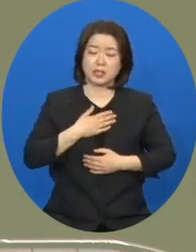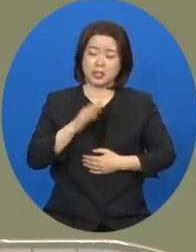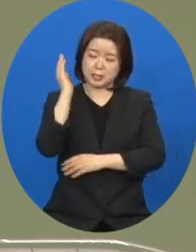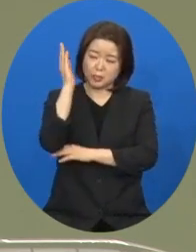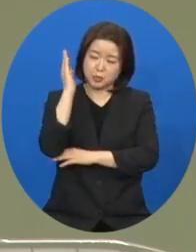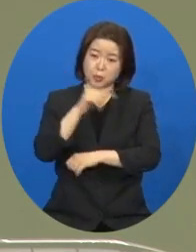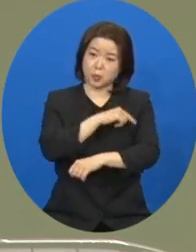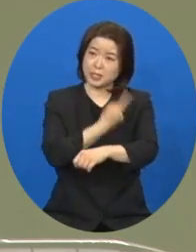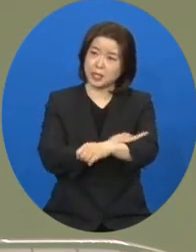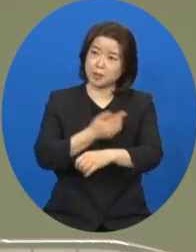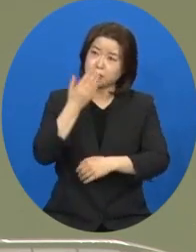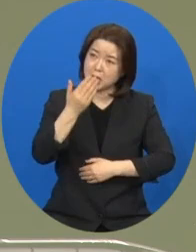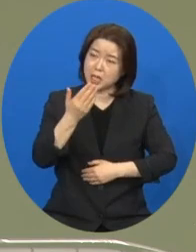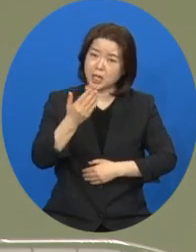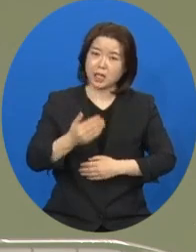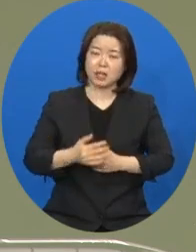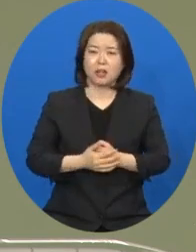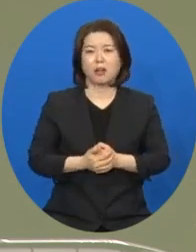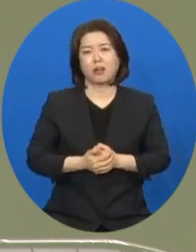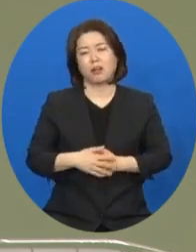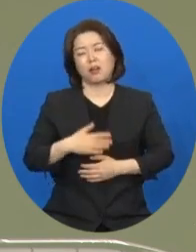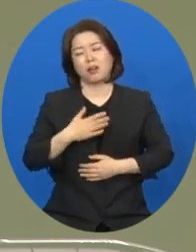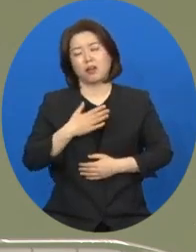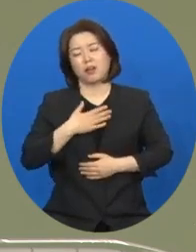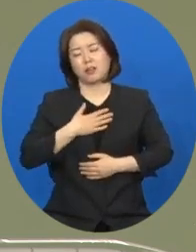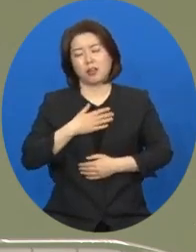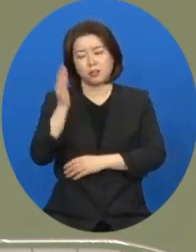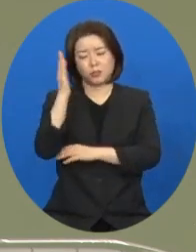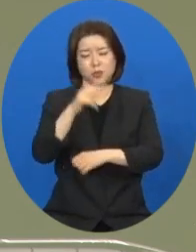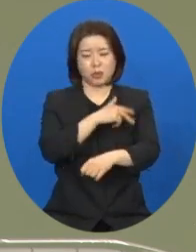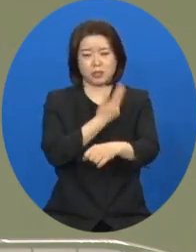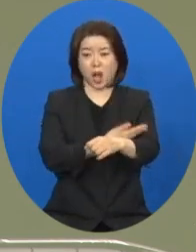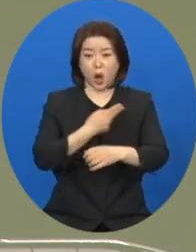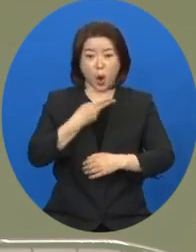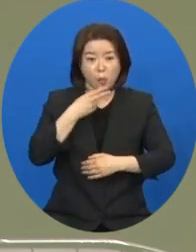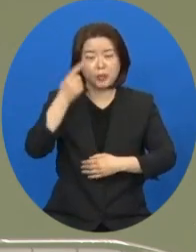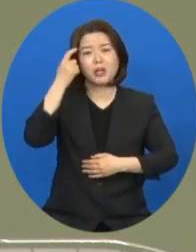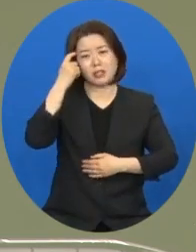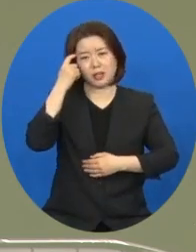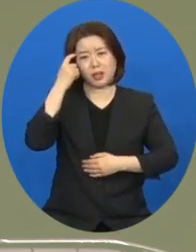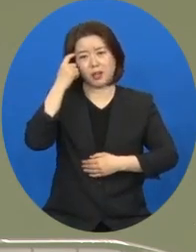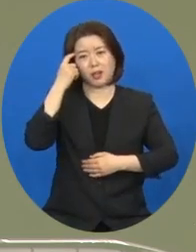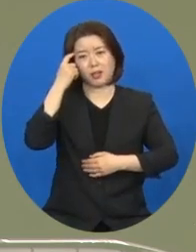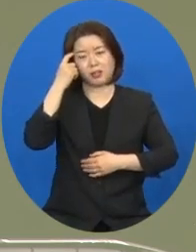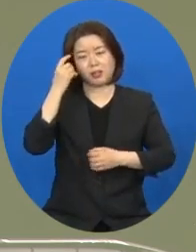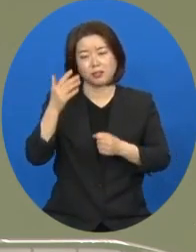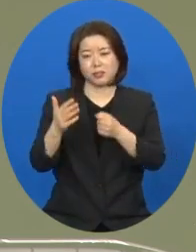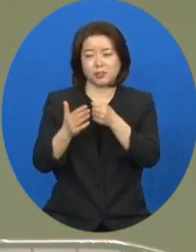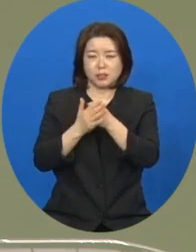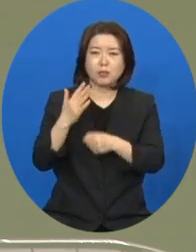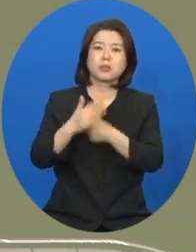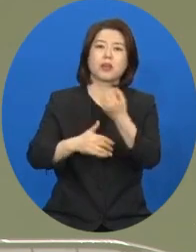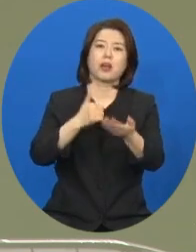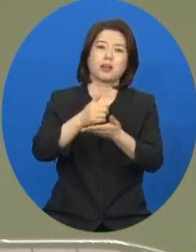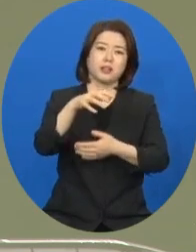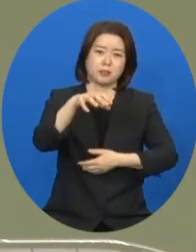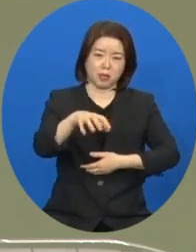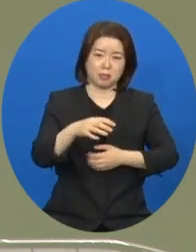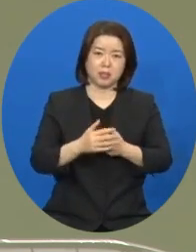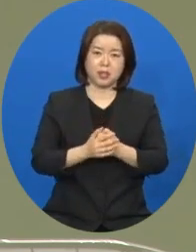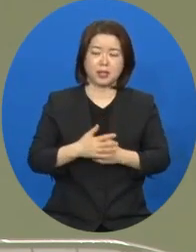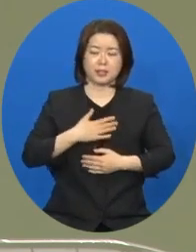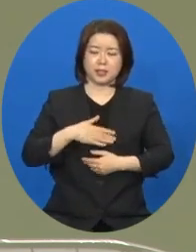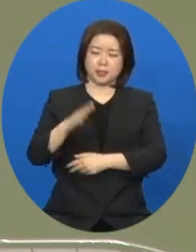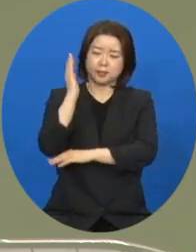있습니까? 설교할 자격이 없다고 느껴져요. 그래서 얼마나 하나님 앞에 내가 설교를